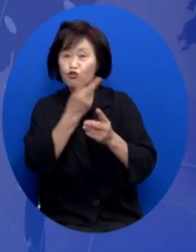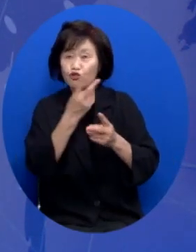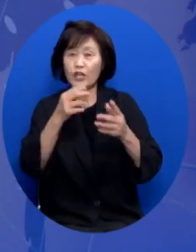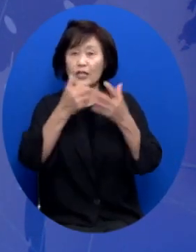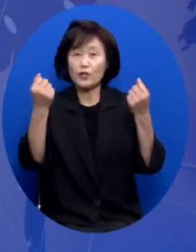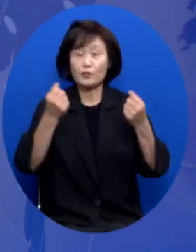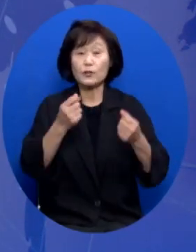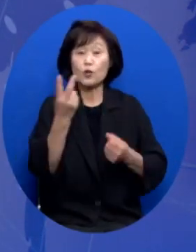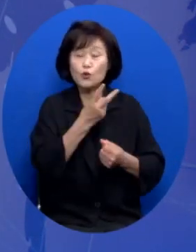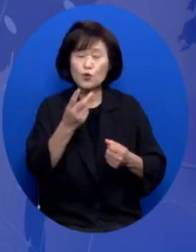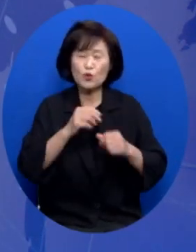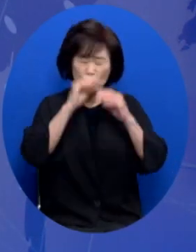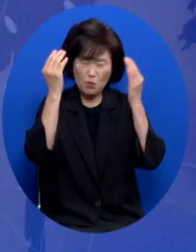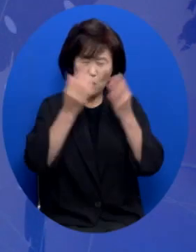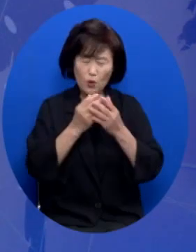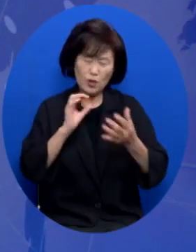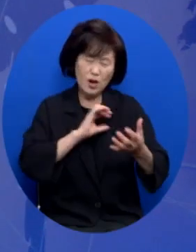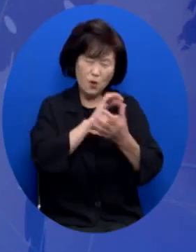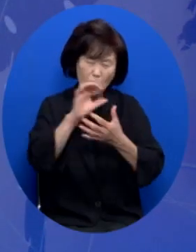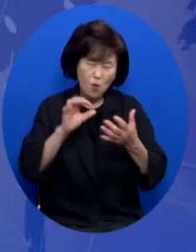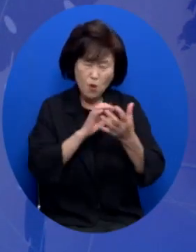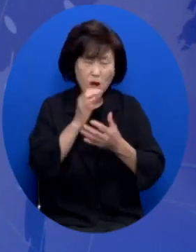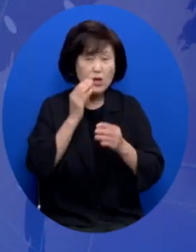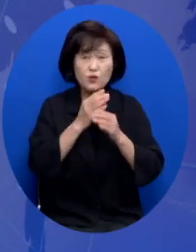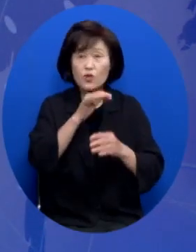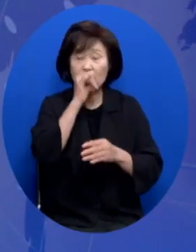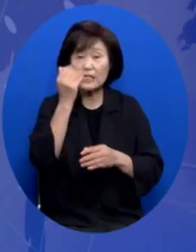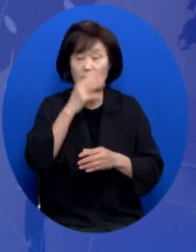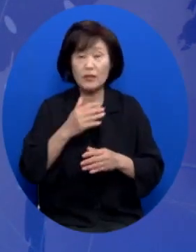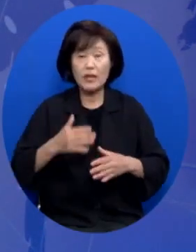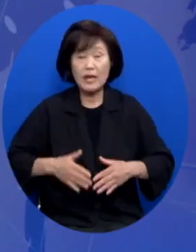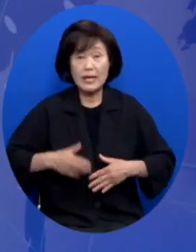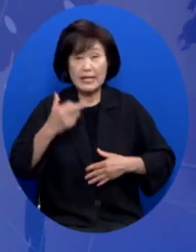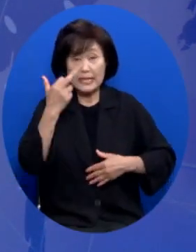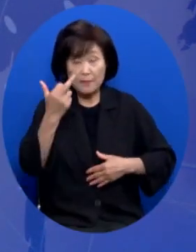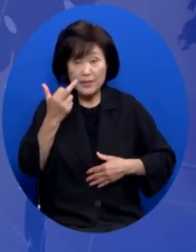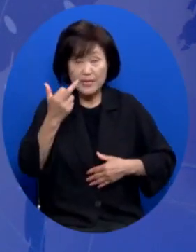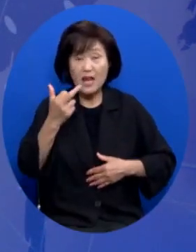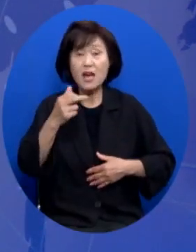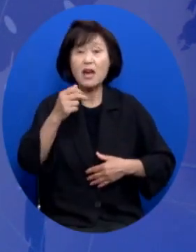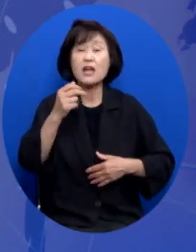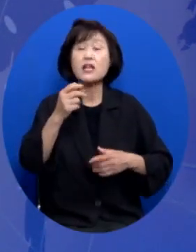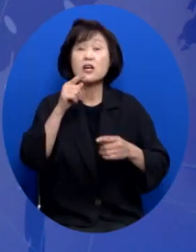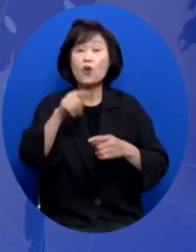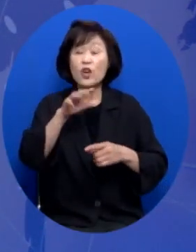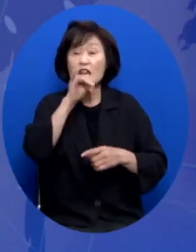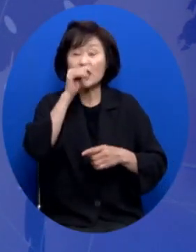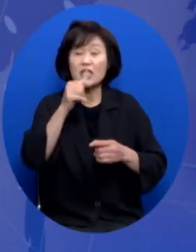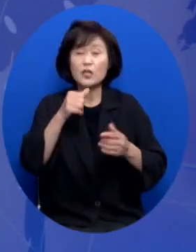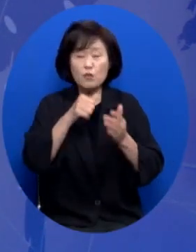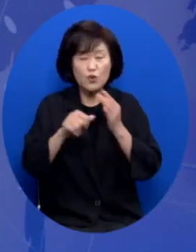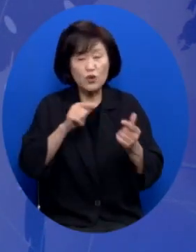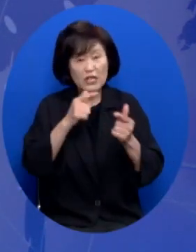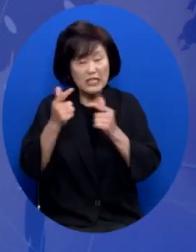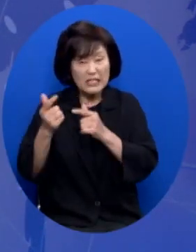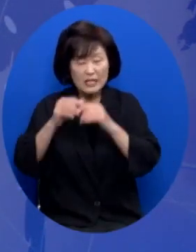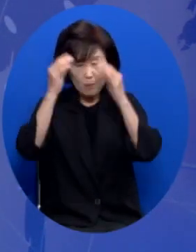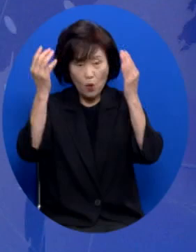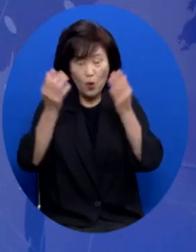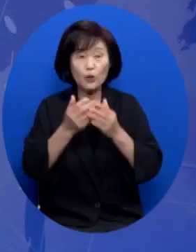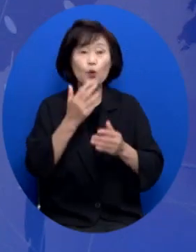합동 모두에게 큰 혼란이었는데요. 남산 신학교의 집기와 서류, 도서관 장서 등은 용산으로